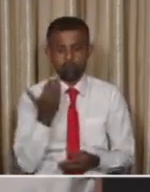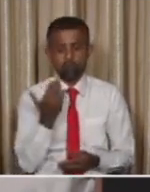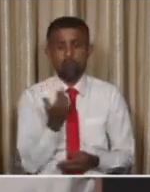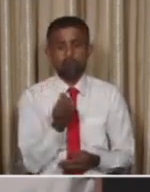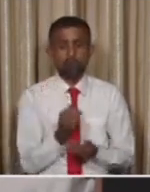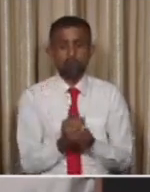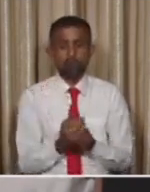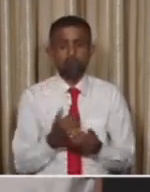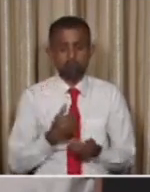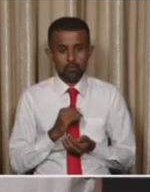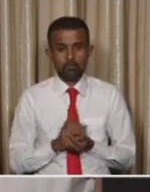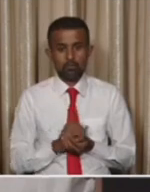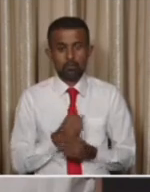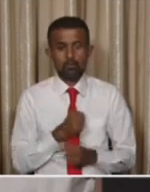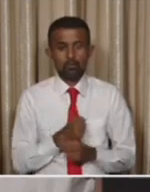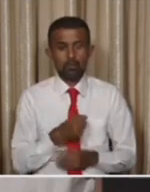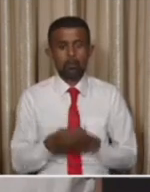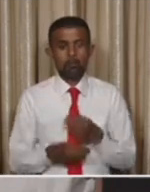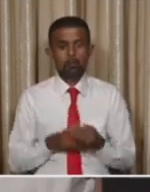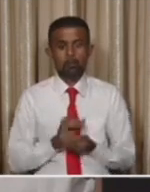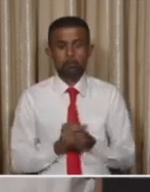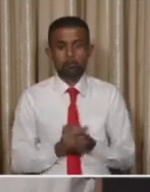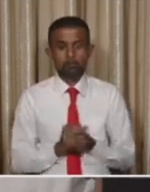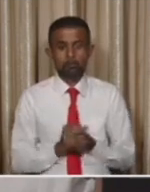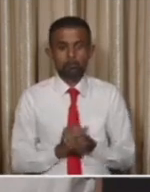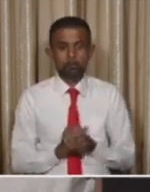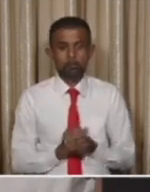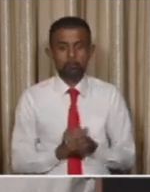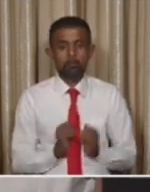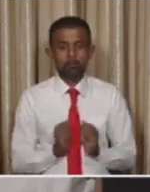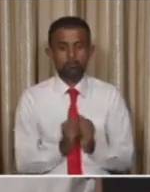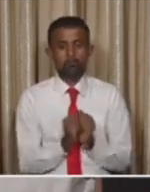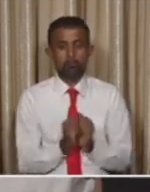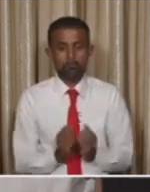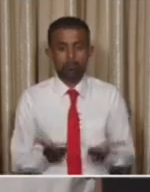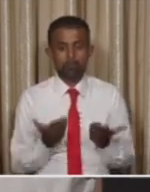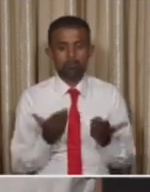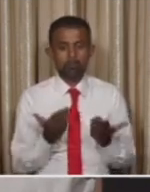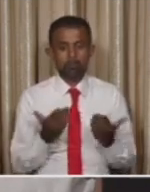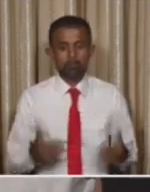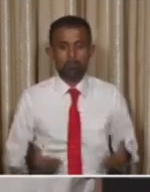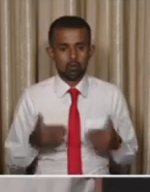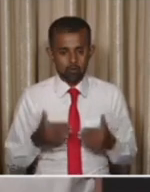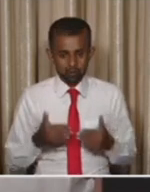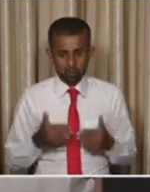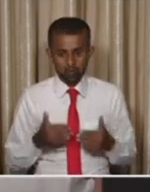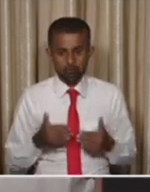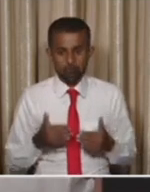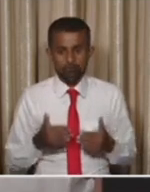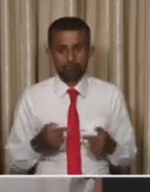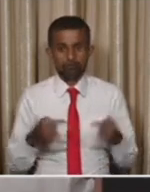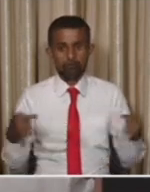මුදල් තියෙන්නේ අපි එක්ක, රජ ආයතන එක්ක. ඒ නිසා විශේෂයෙන් මේ වැඩ කටයුතු කරන්න. කොහොමත් අද නම් අපේ